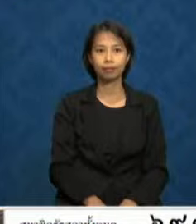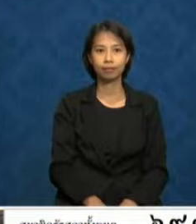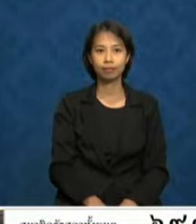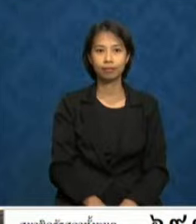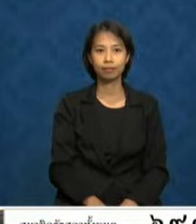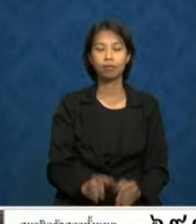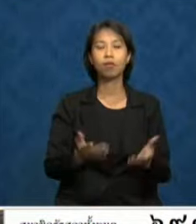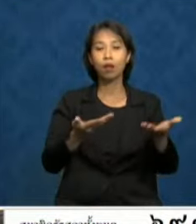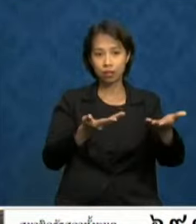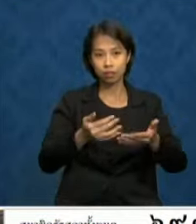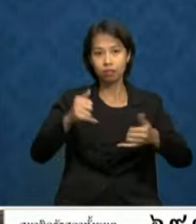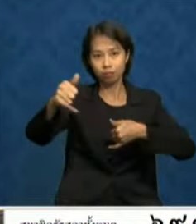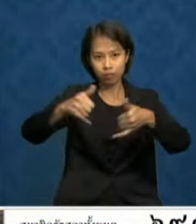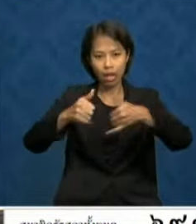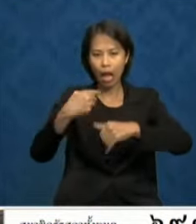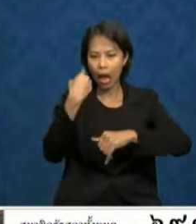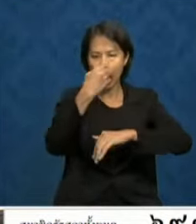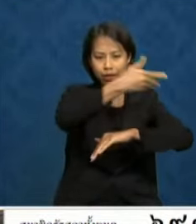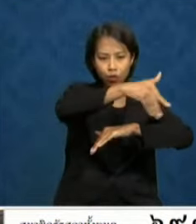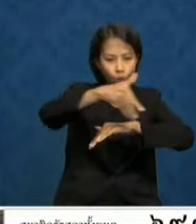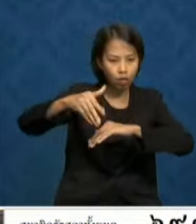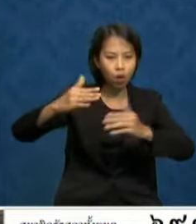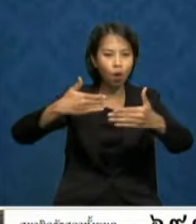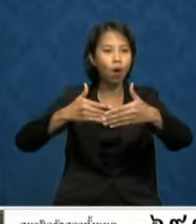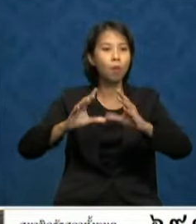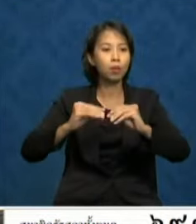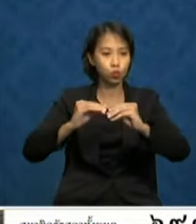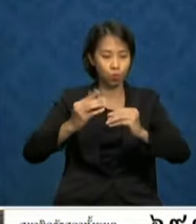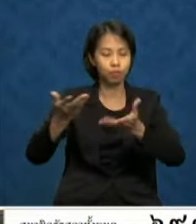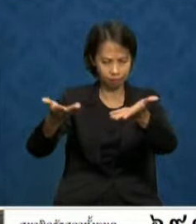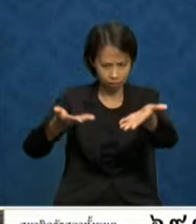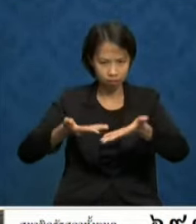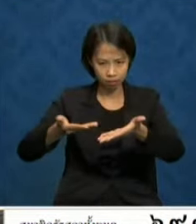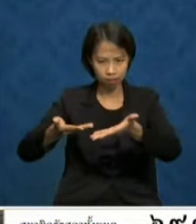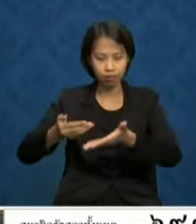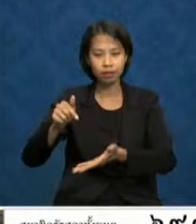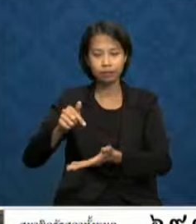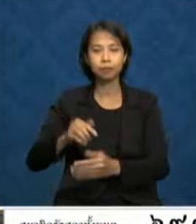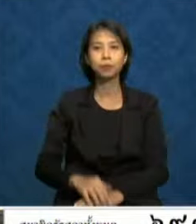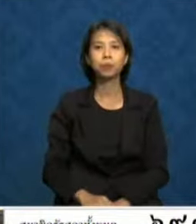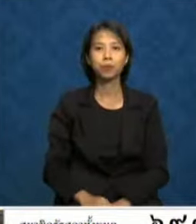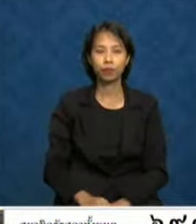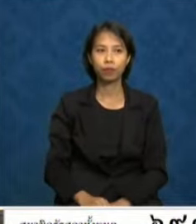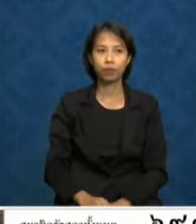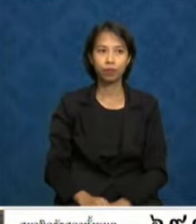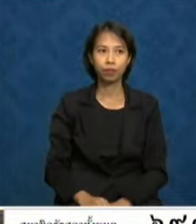ก็ขอเชิญท่านสมาชิกที่อยู่ข้างนอกกรุณาเข้ามาลงมติแ